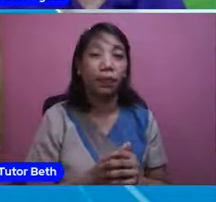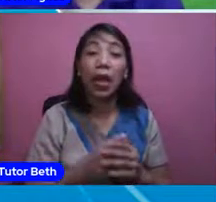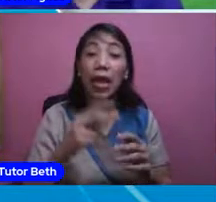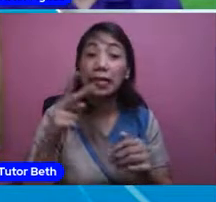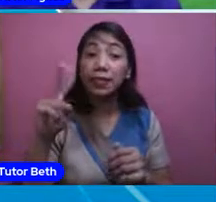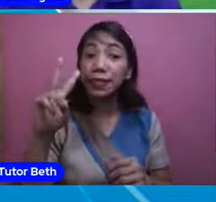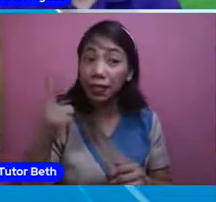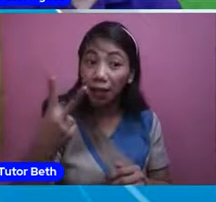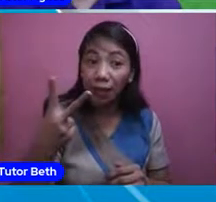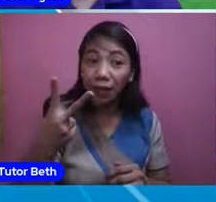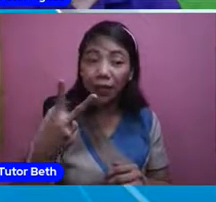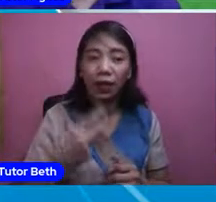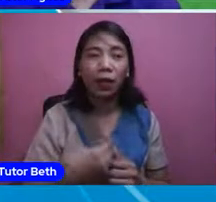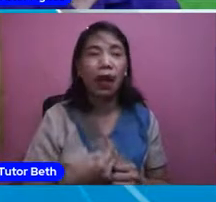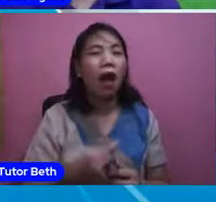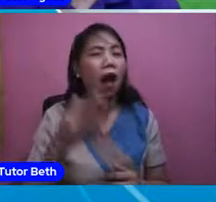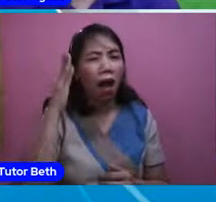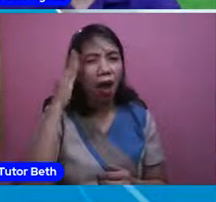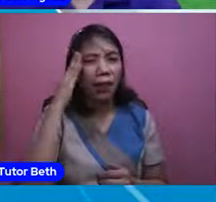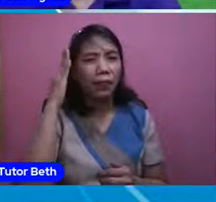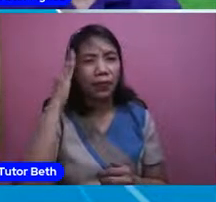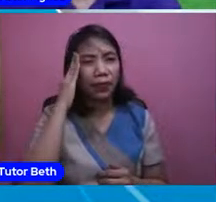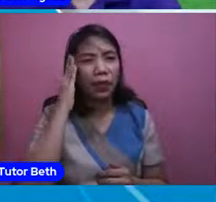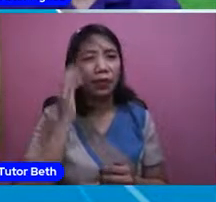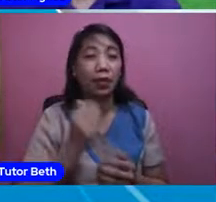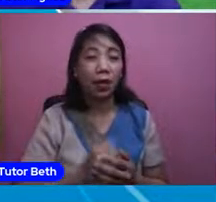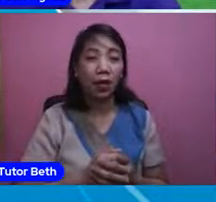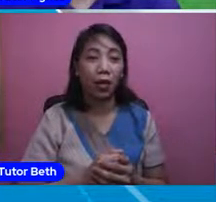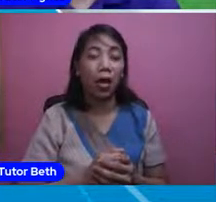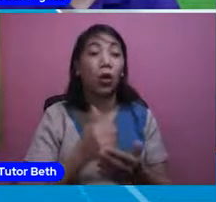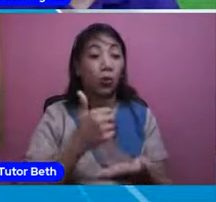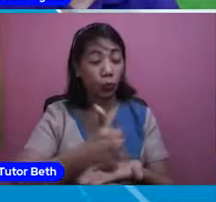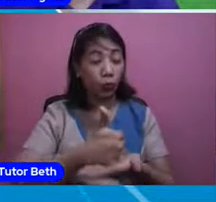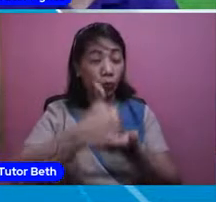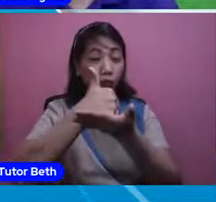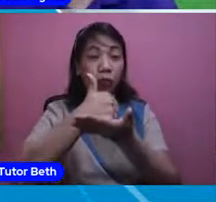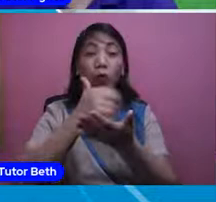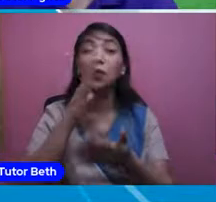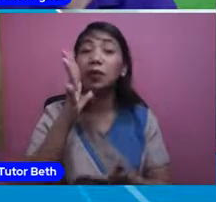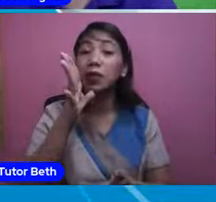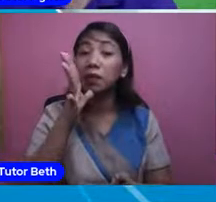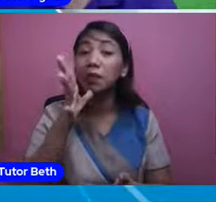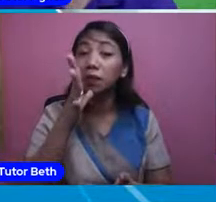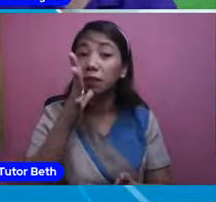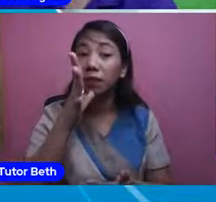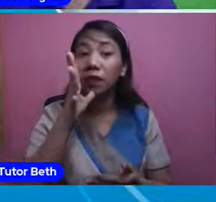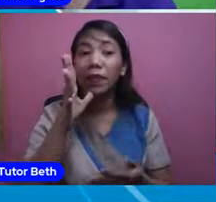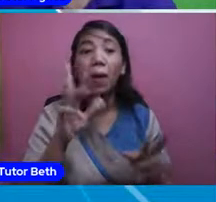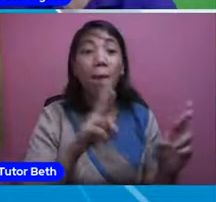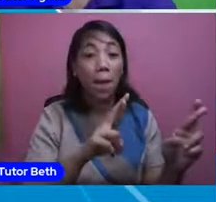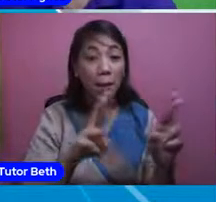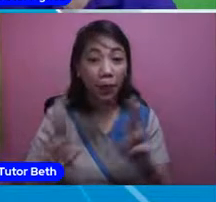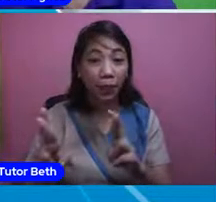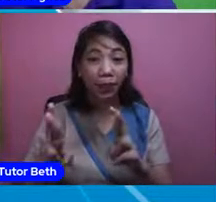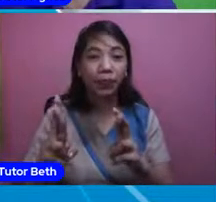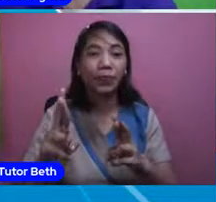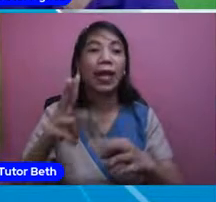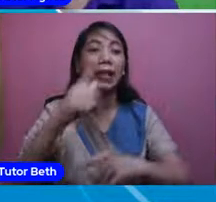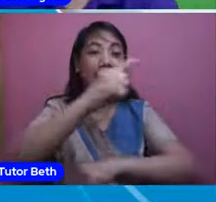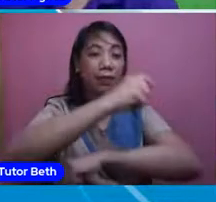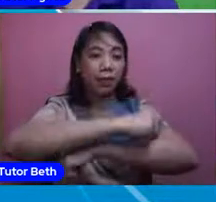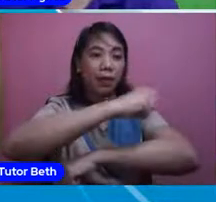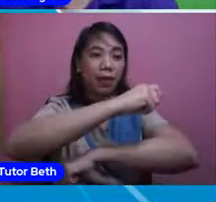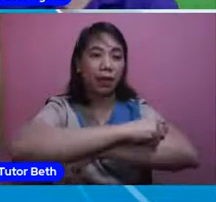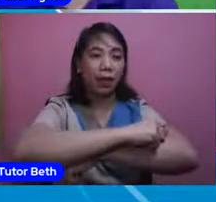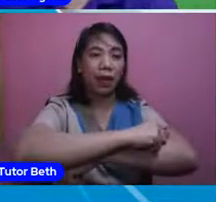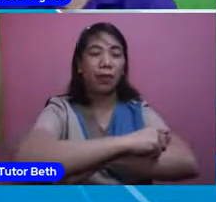naman, marunong na rin siyang tumulong sa nanay niya sa paghahanda ng mesa para sa kanilang